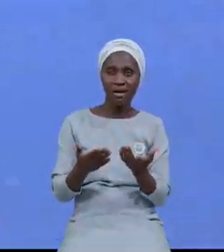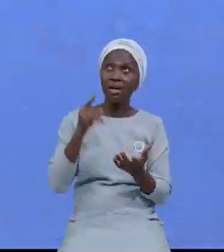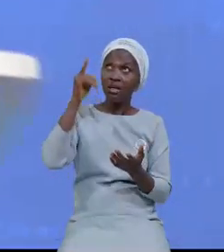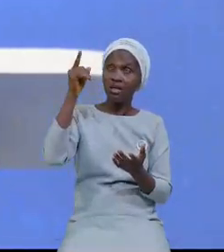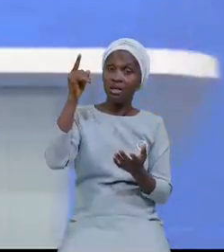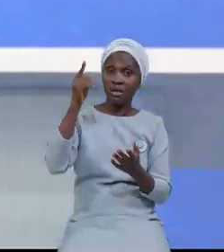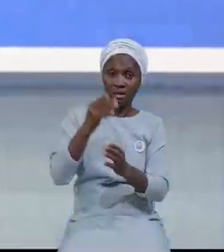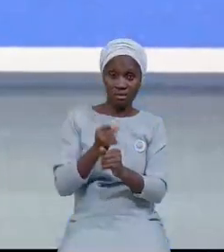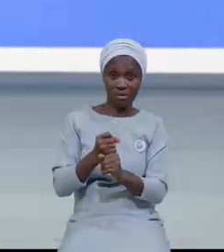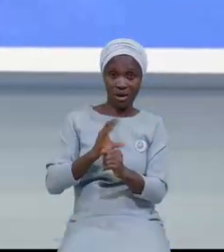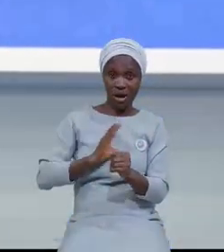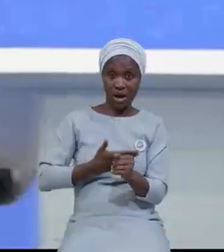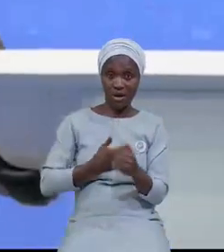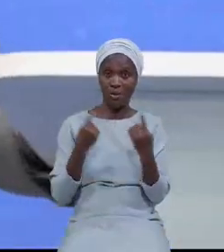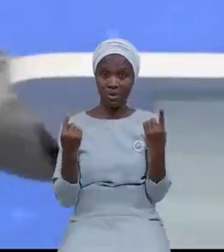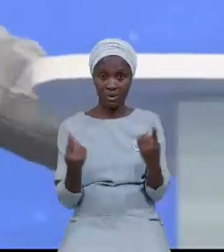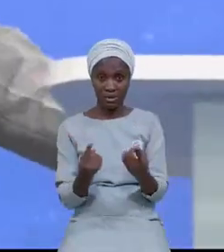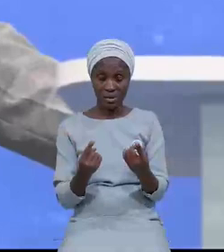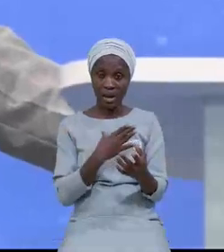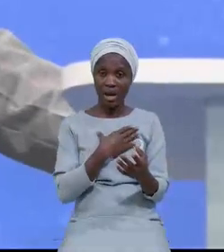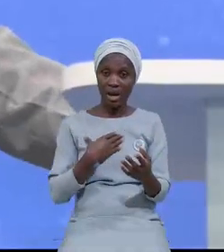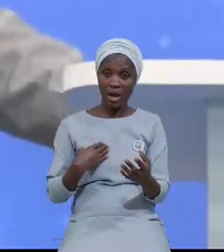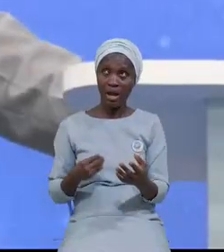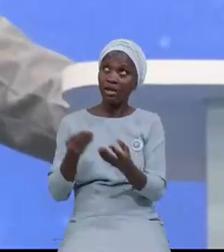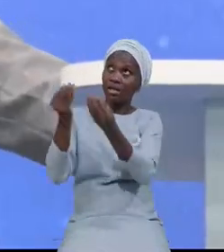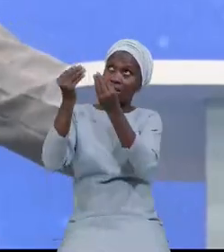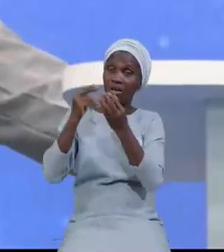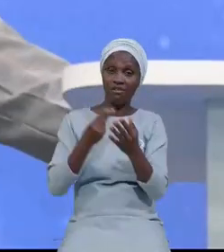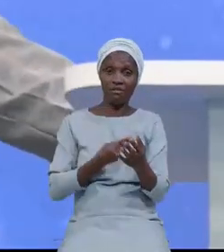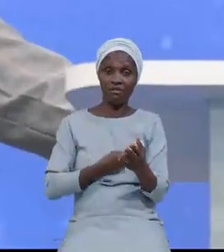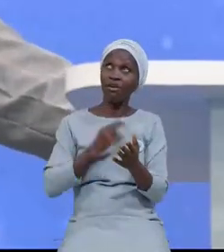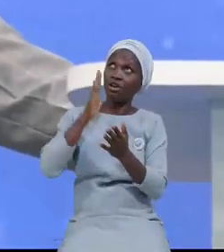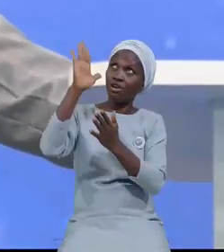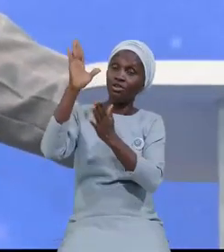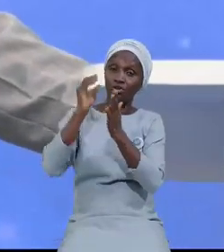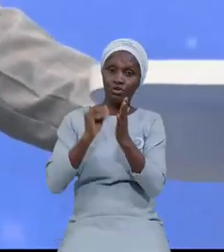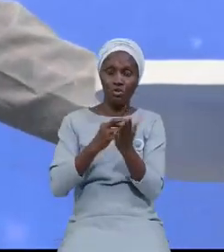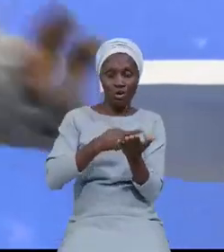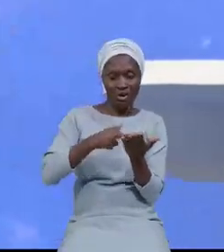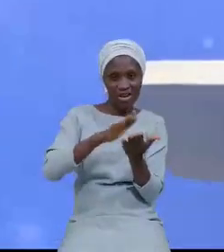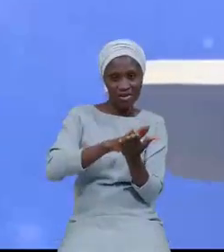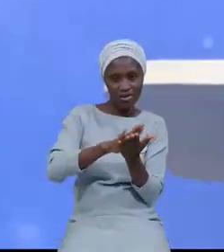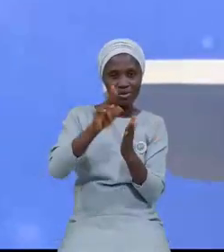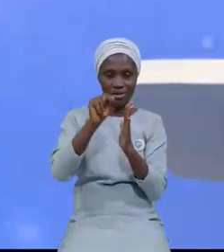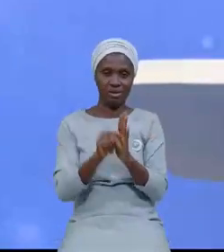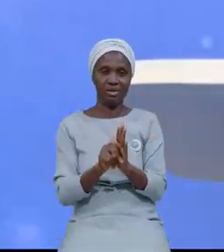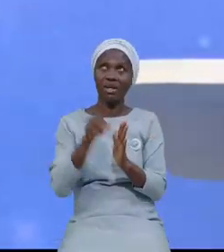comment il a aôé nos péchés et il nous donne sa